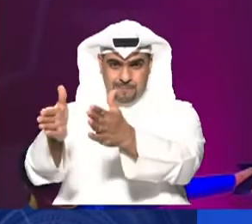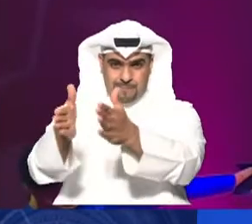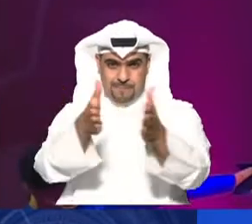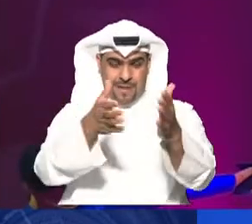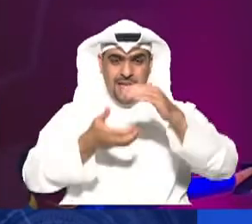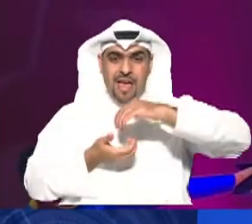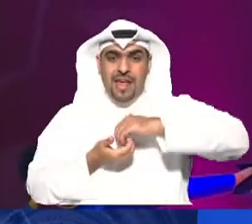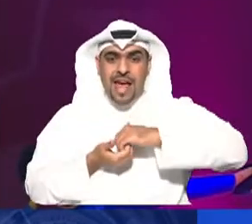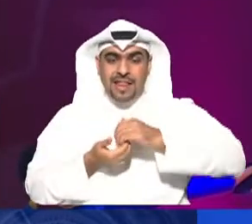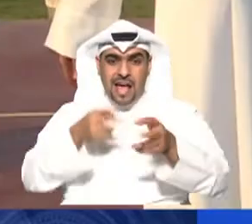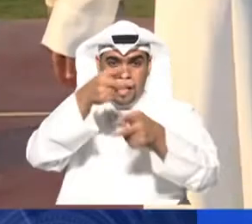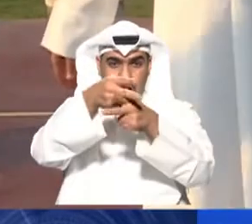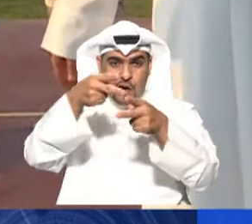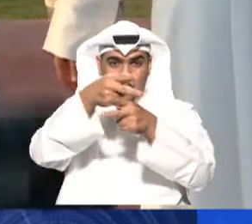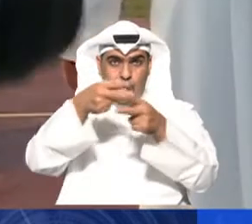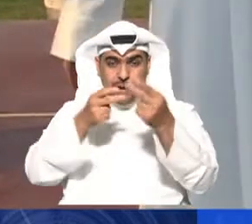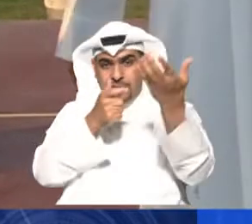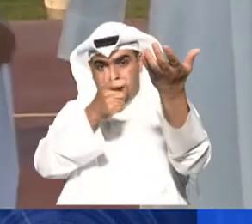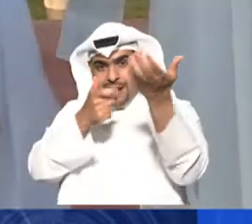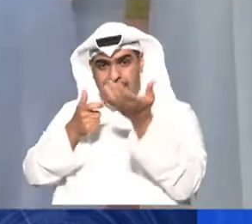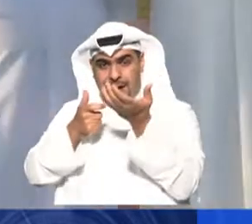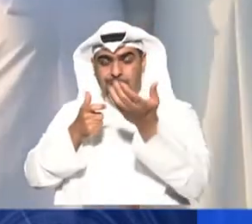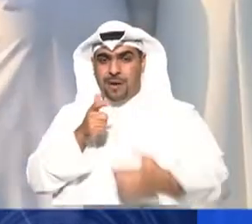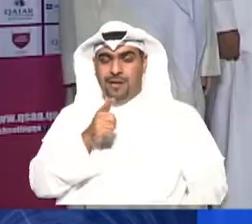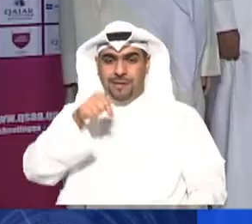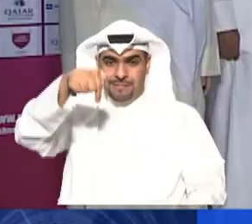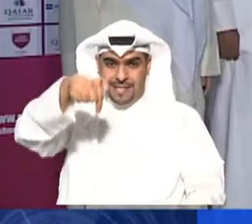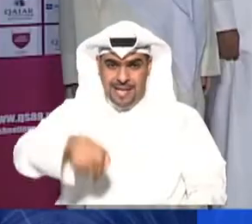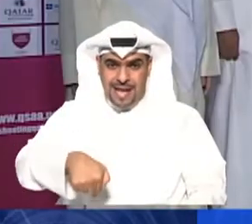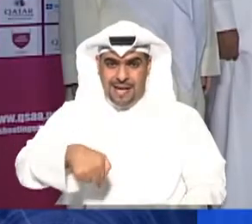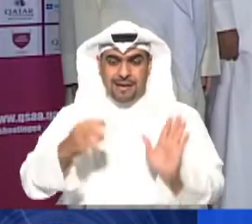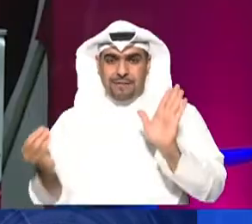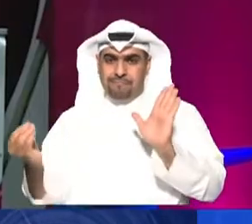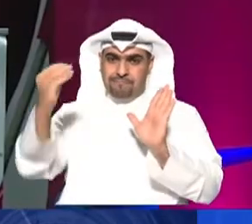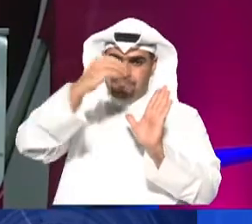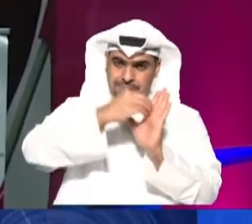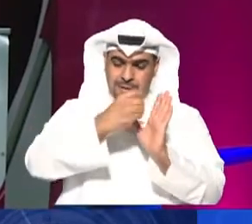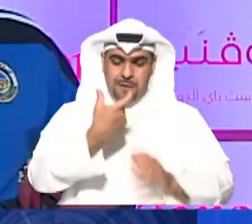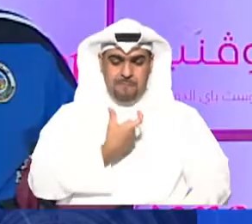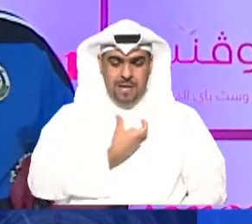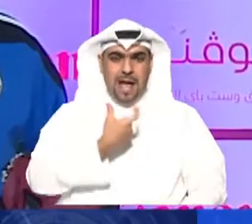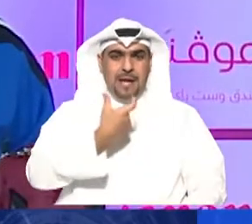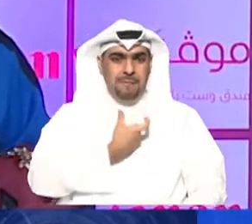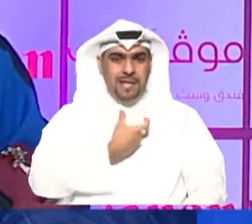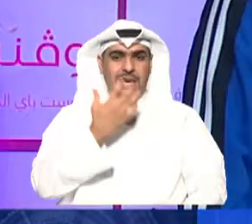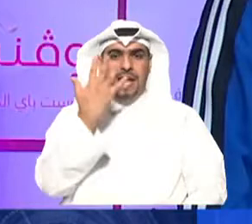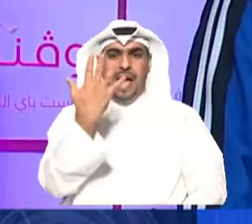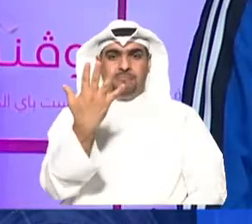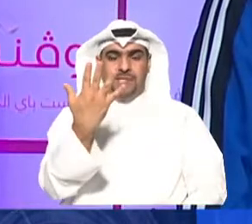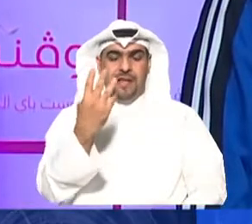الاتحاد الكويتي للرماية رصيده في هذه البطولة إلى 5 ميداليات بواقع